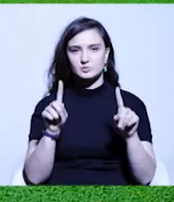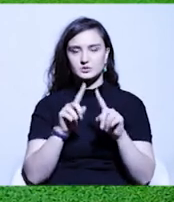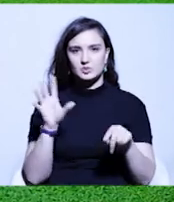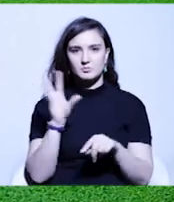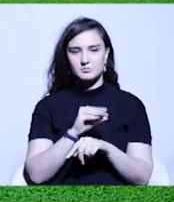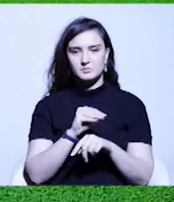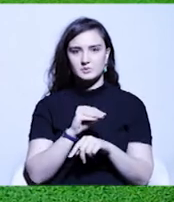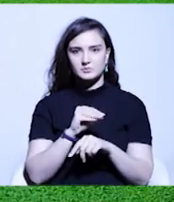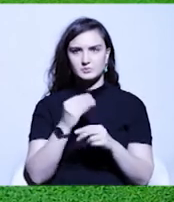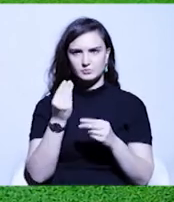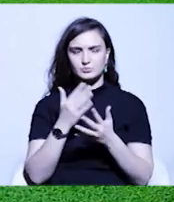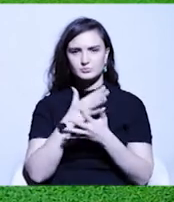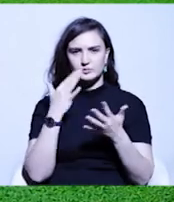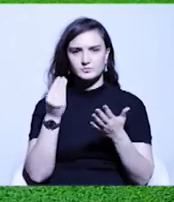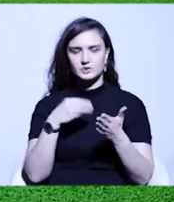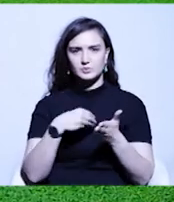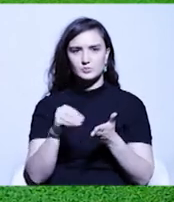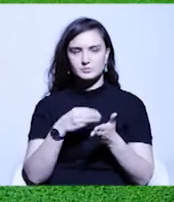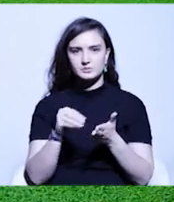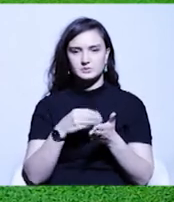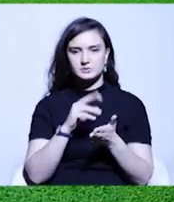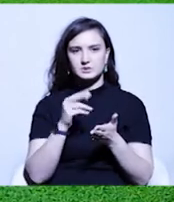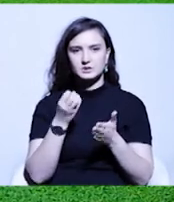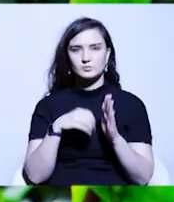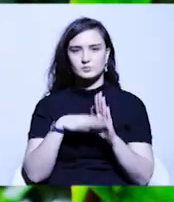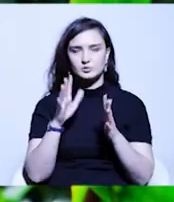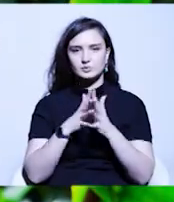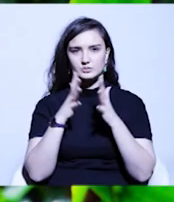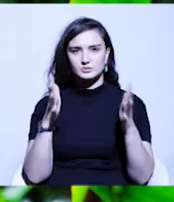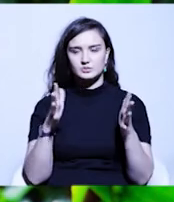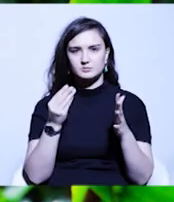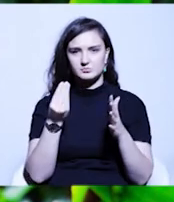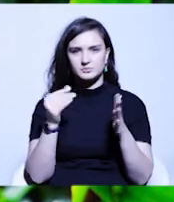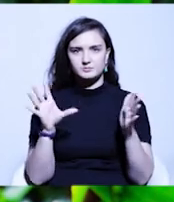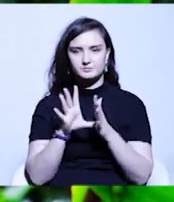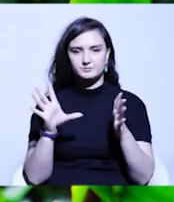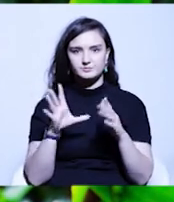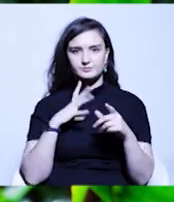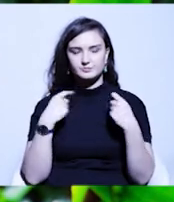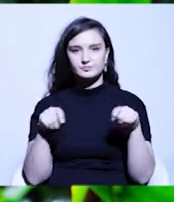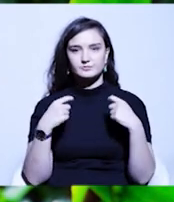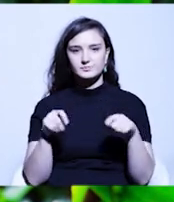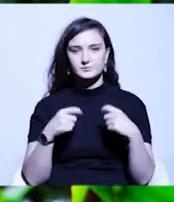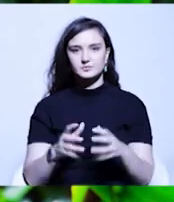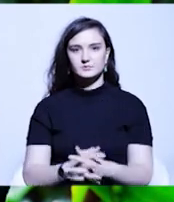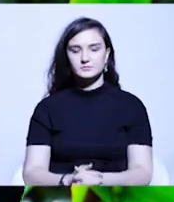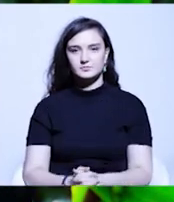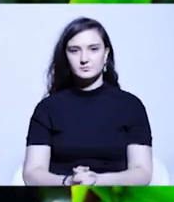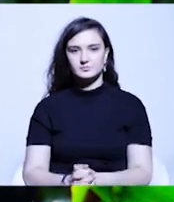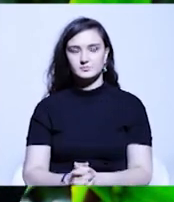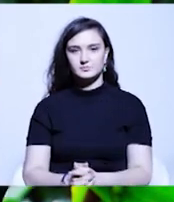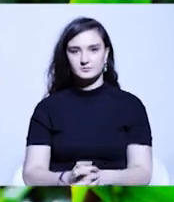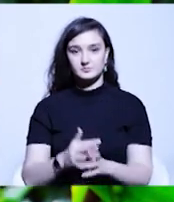მუზეუმები კოლოსალურ თანხებად ყიდულობენ და კიდე უფრო დიდ ასტრონომიულ ფასებად იყიდება ის კერძო